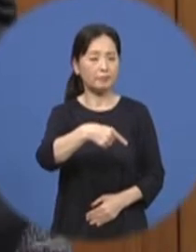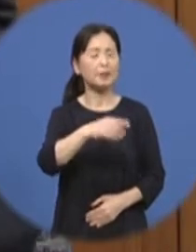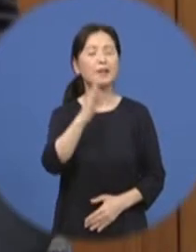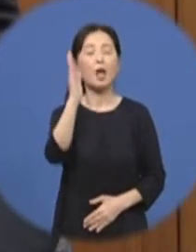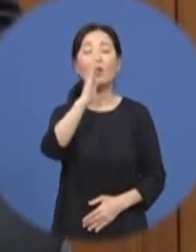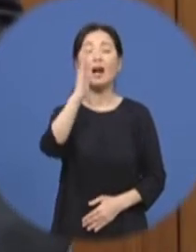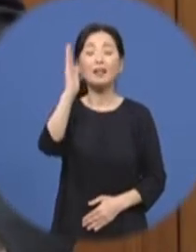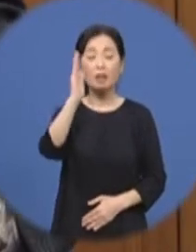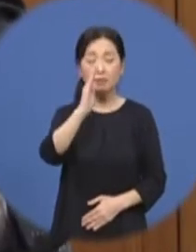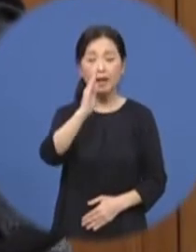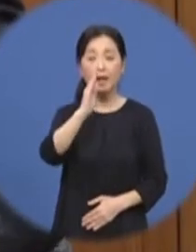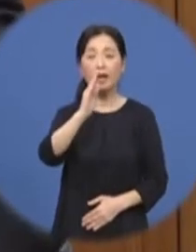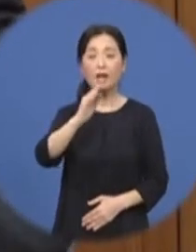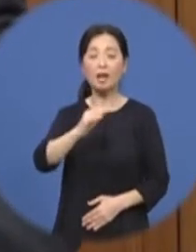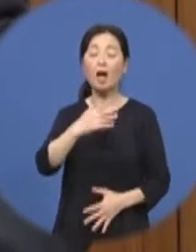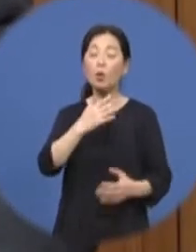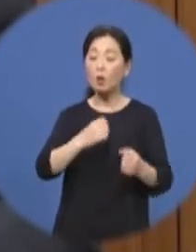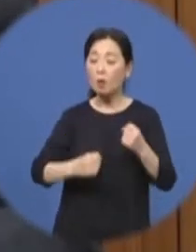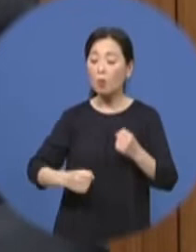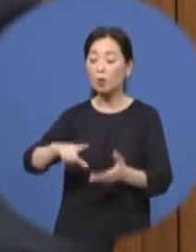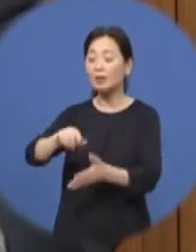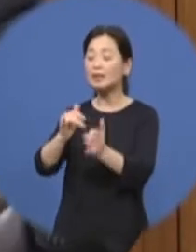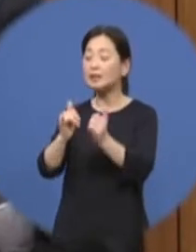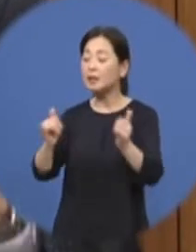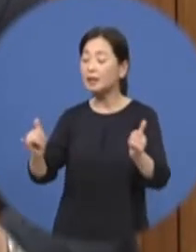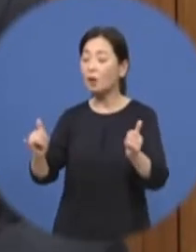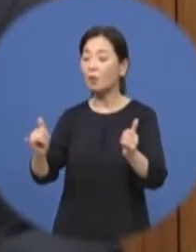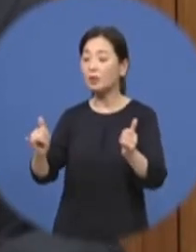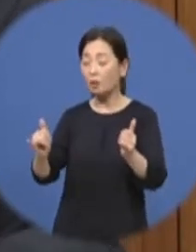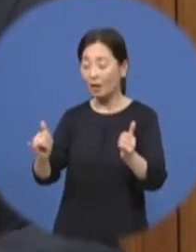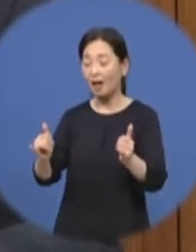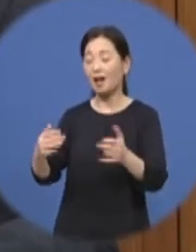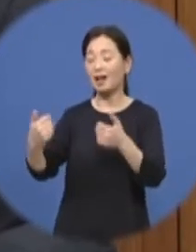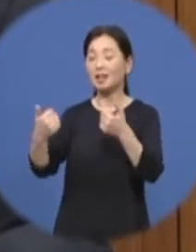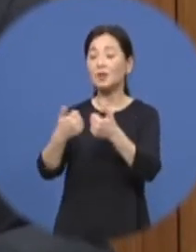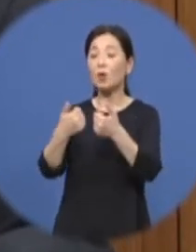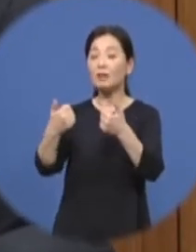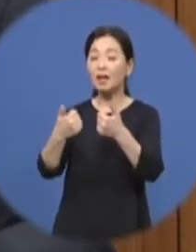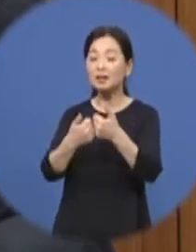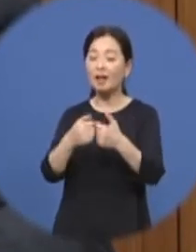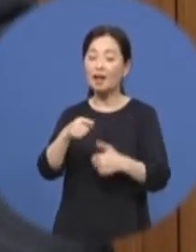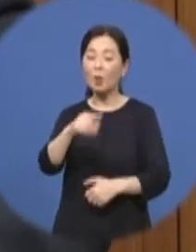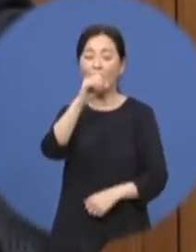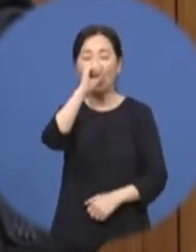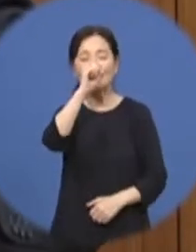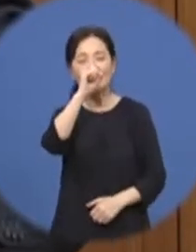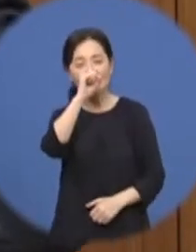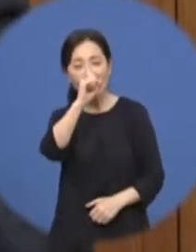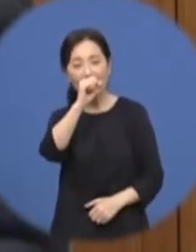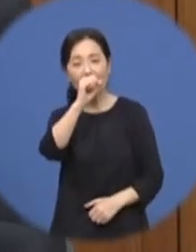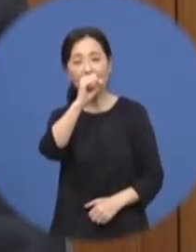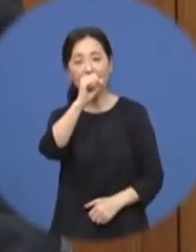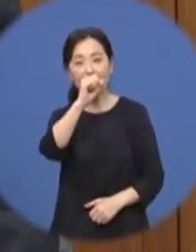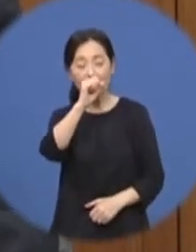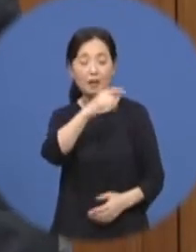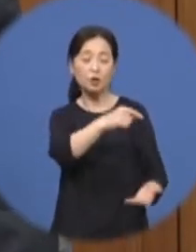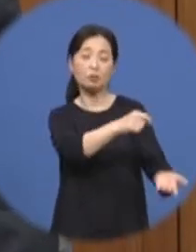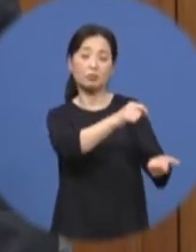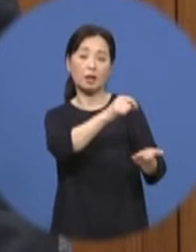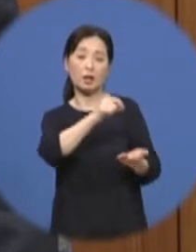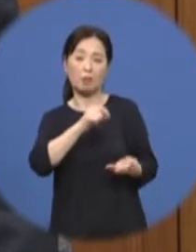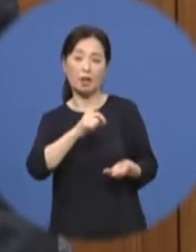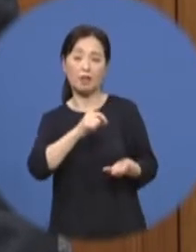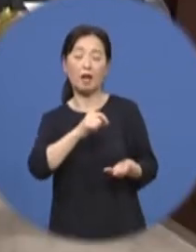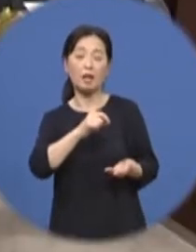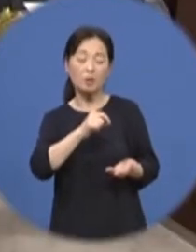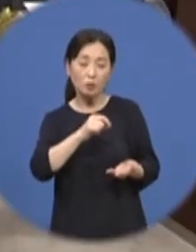から地域の人たちが一緒に相談をして、こういうことをやったらよかろうなということを言ってきてくださったから初めて応援